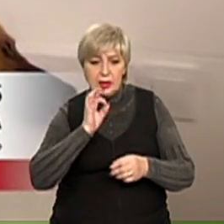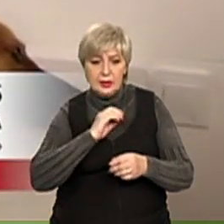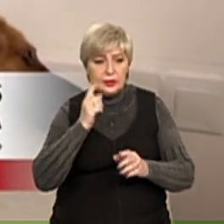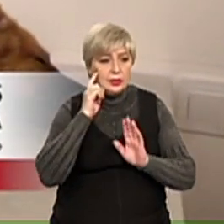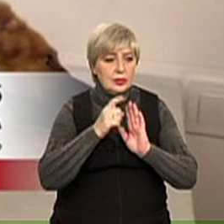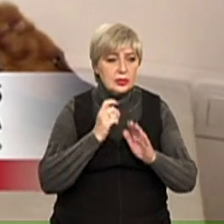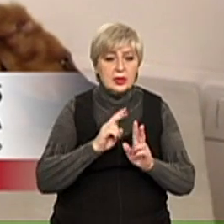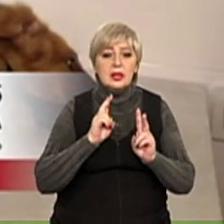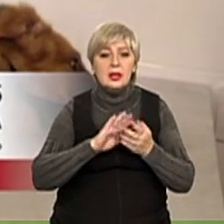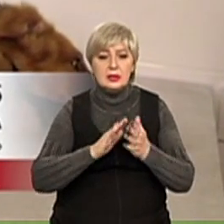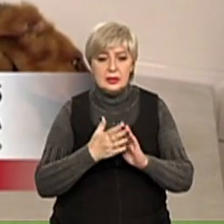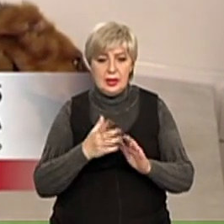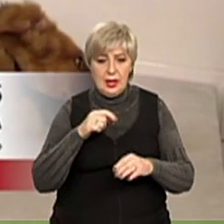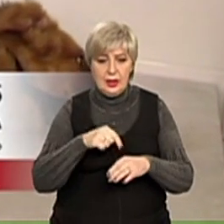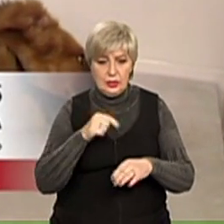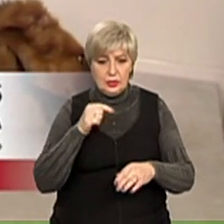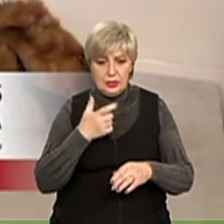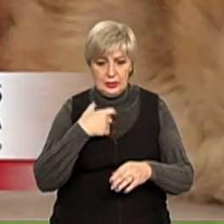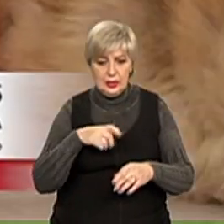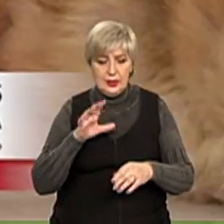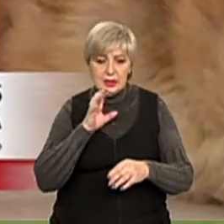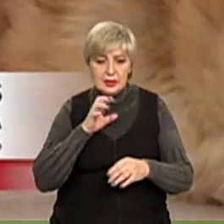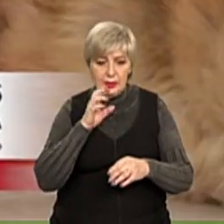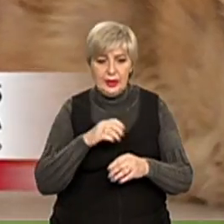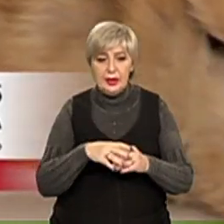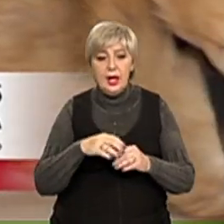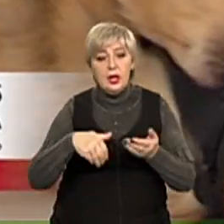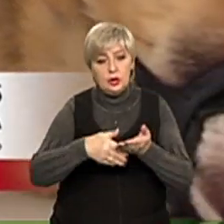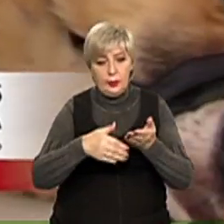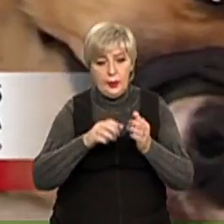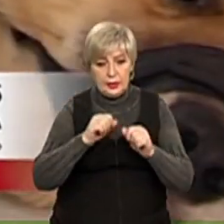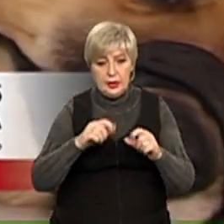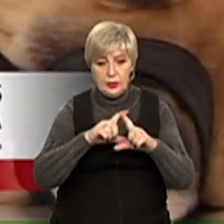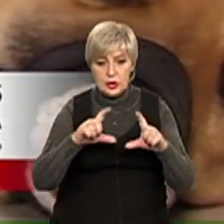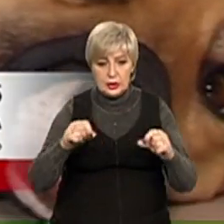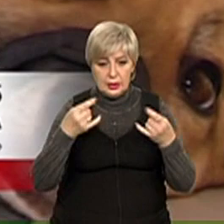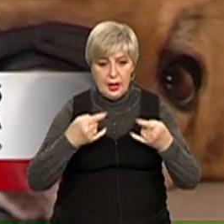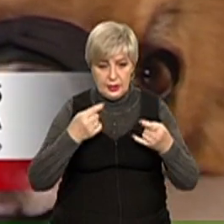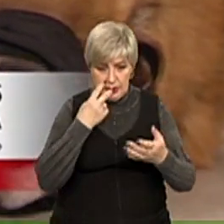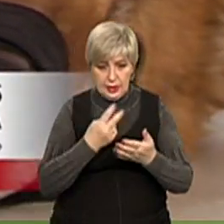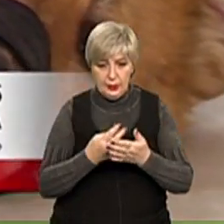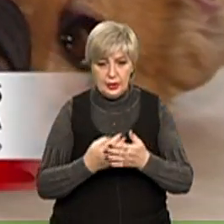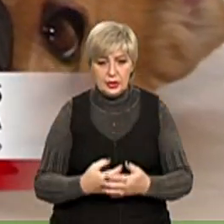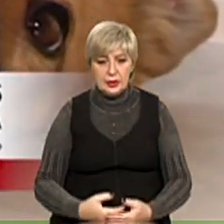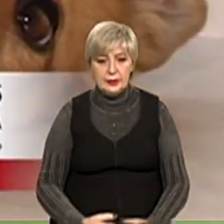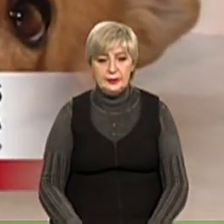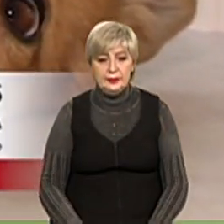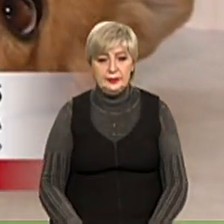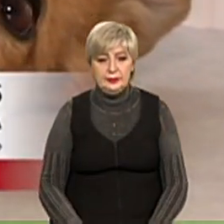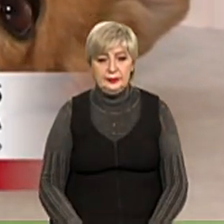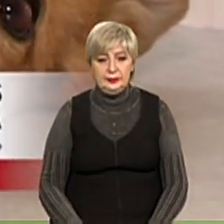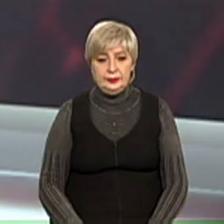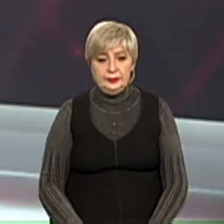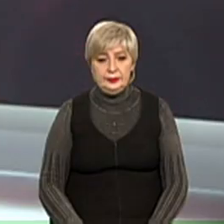собаки. Допомогти з лікуванням можна за реквізитами, які ви бачите на екрані. Ольга Журавель, Олександр Моренко,